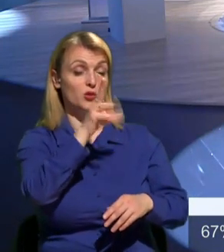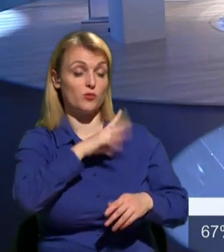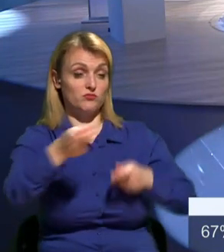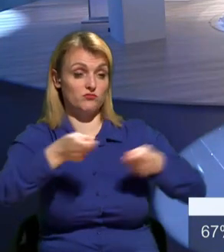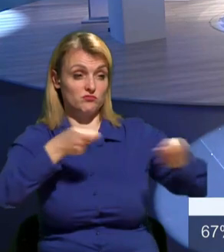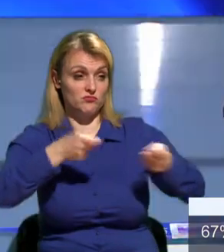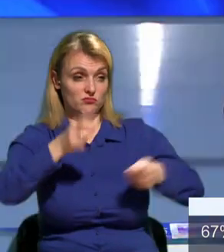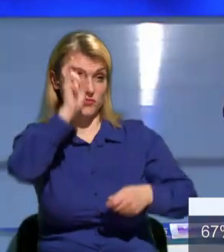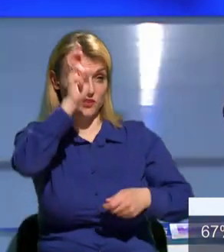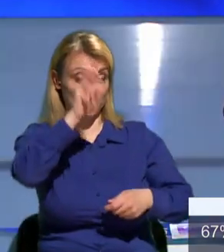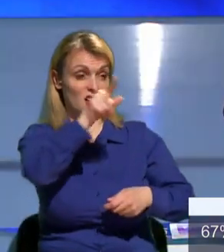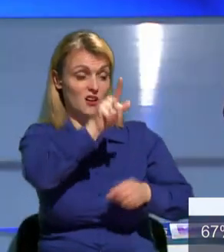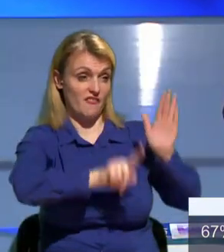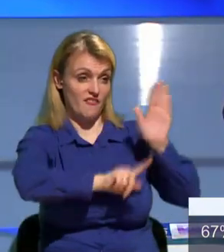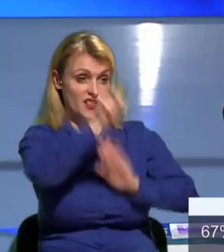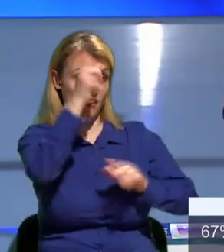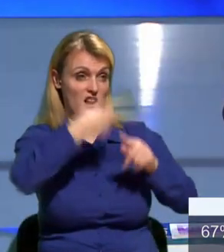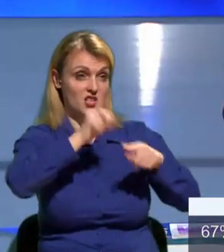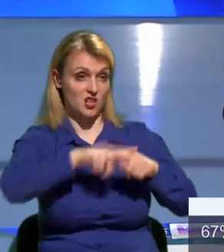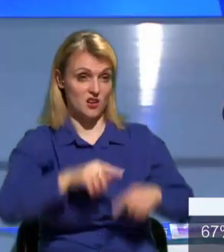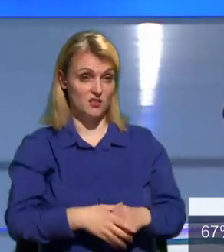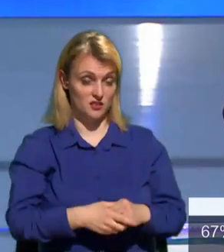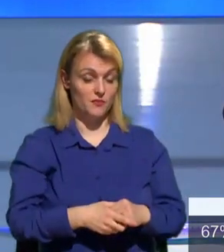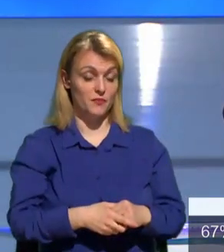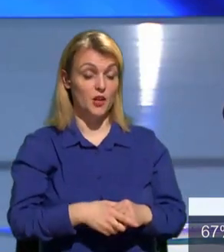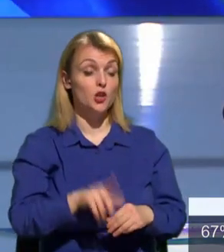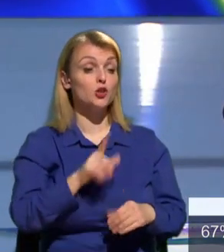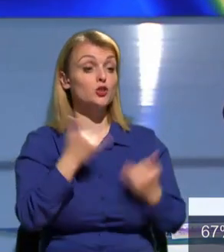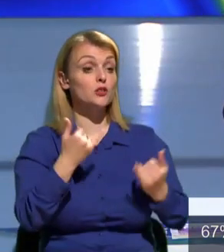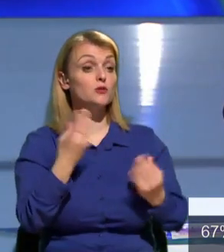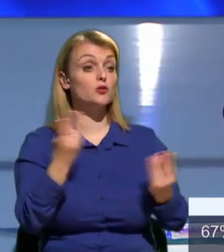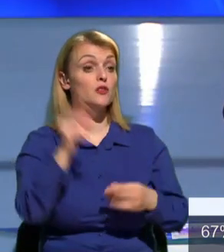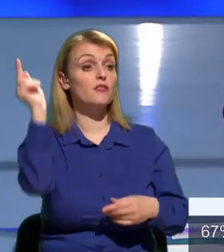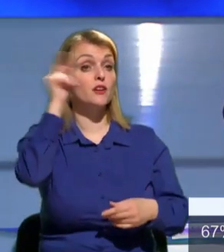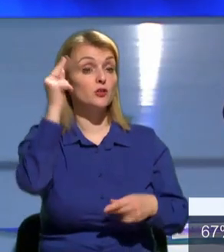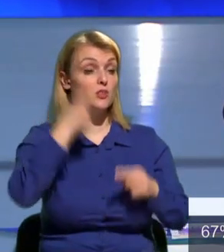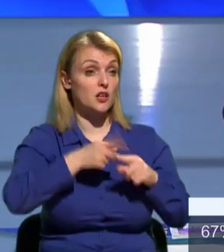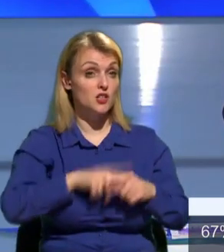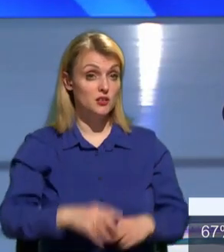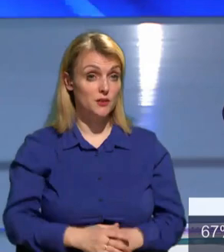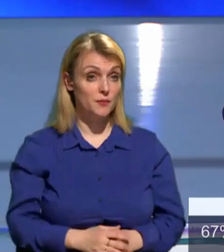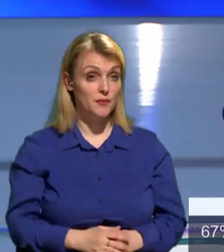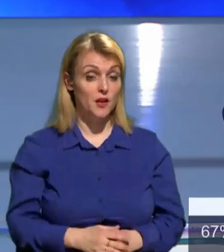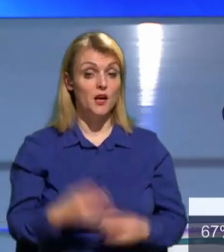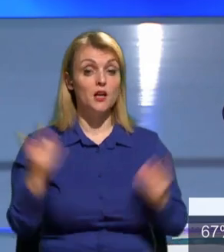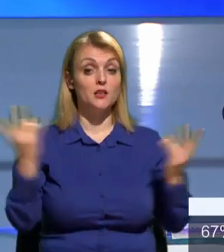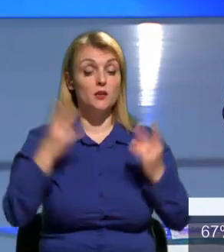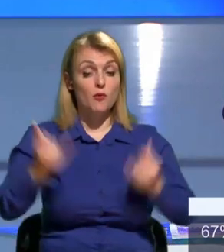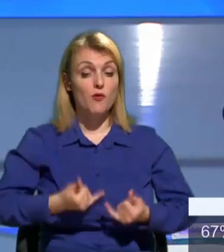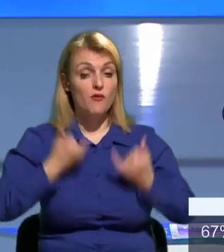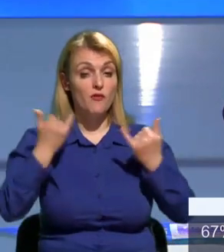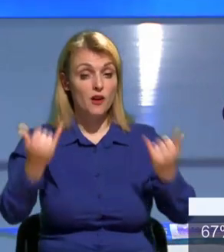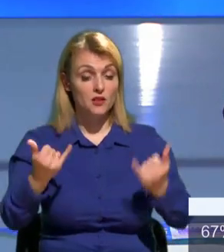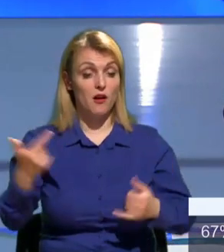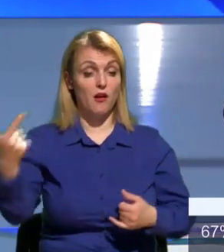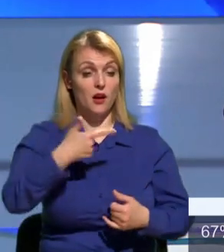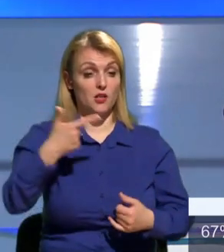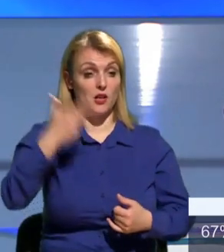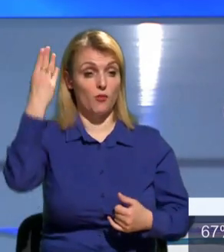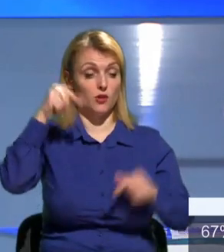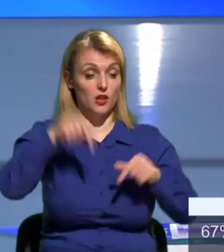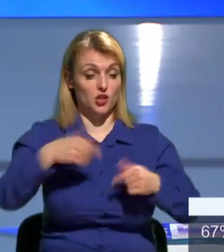spiritele. Ce trebuie să învățăm noi din aceste lecții? Noi trebuie să stimăm cetățeanul